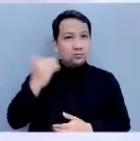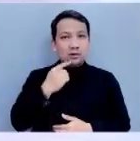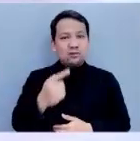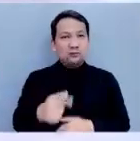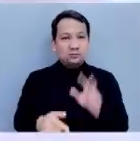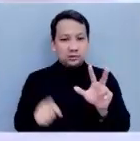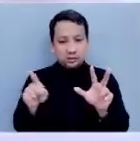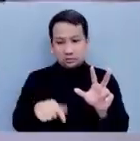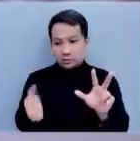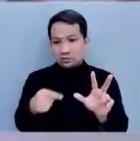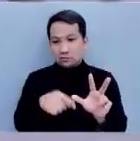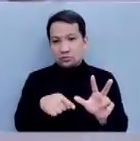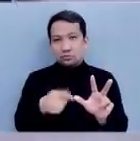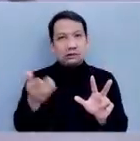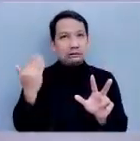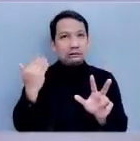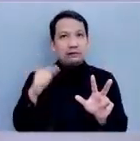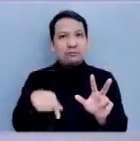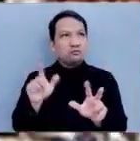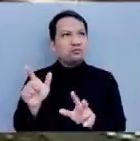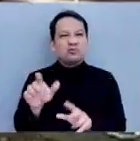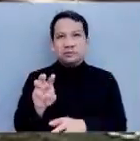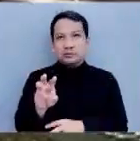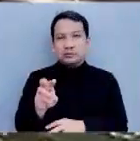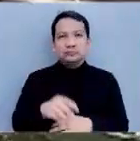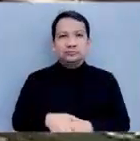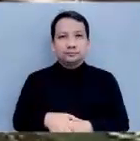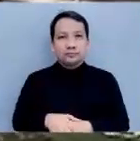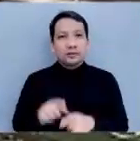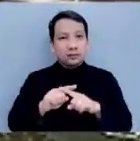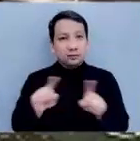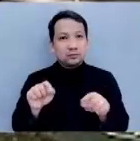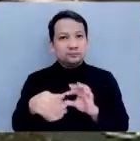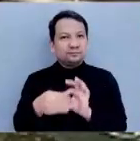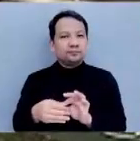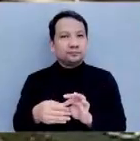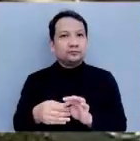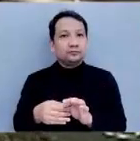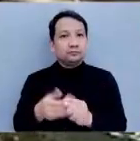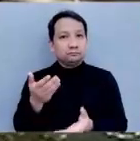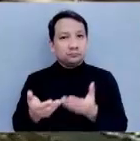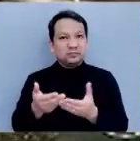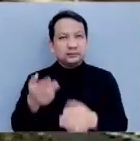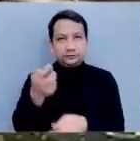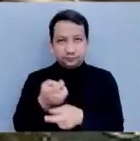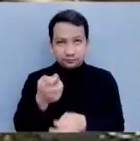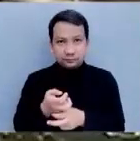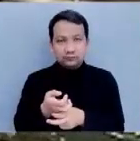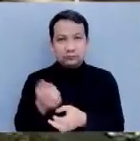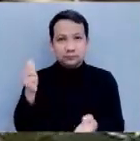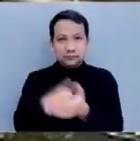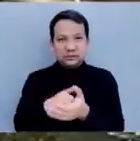sa bawat 10 estudyante noong 2016. Yun nga lang, hindi maikakailang pahirapan ang pagpasok sa